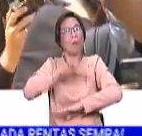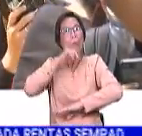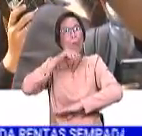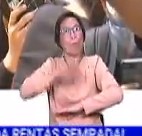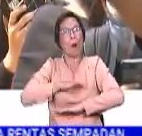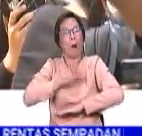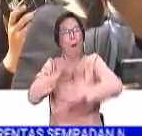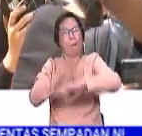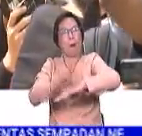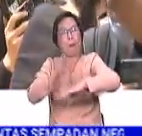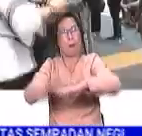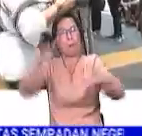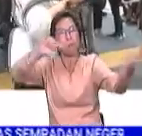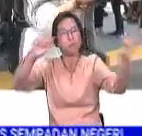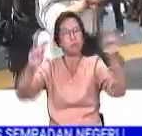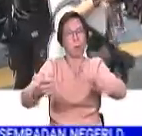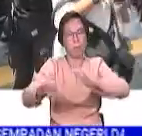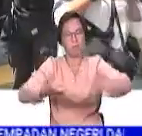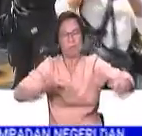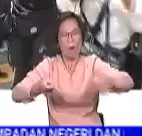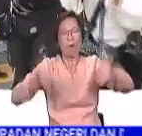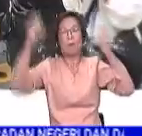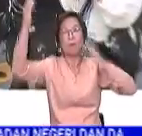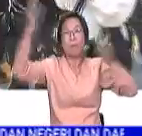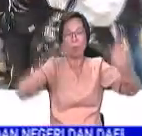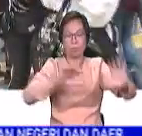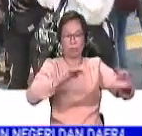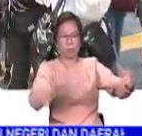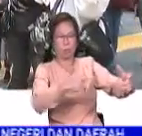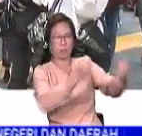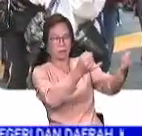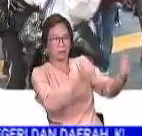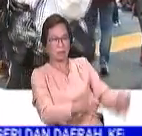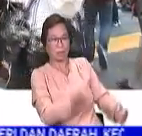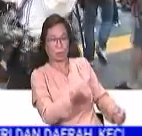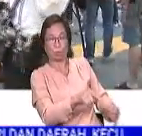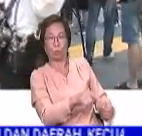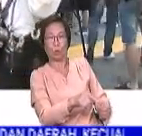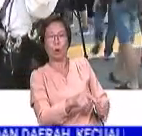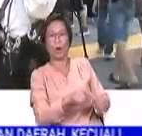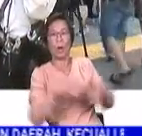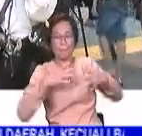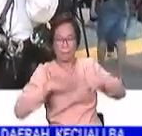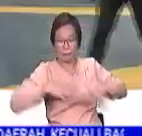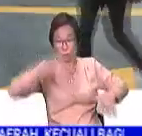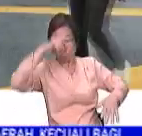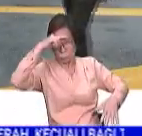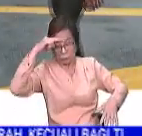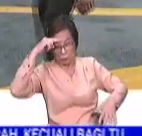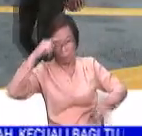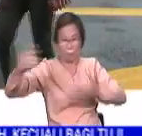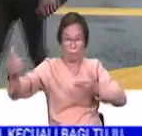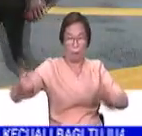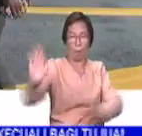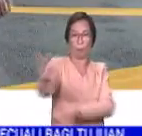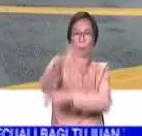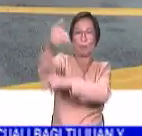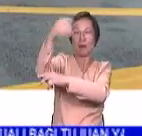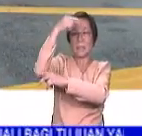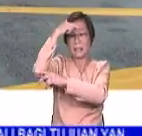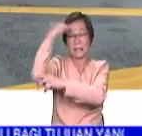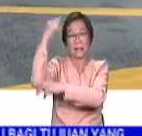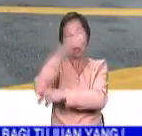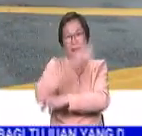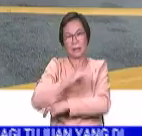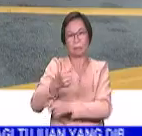bagi mendesak perubahan dalam peta miradi care kumpulan individu berkenaan yang memakai baju hitam lihat membawa Bendera Hitam